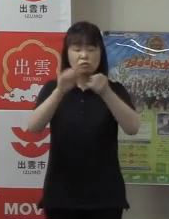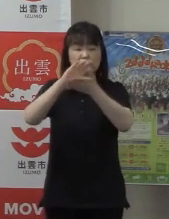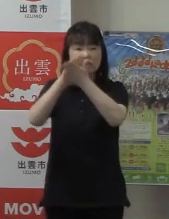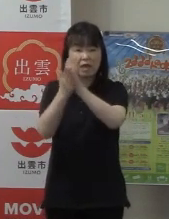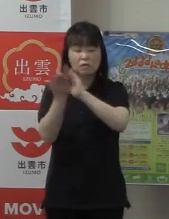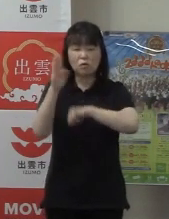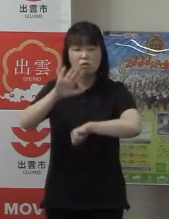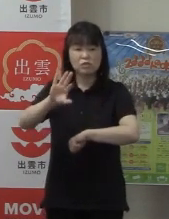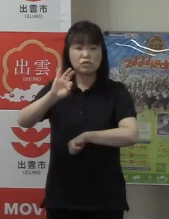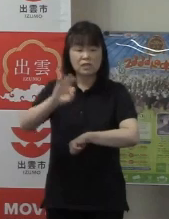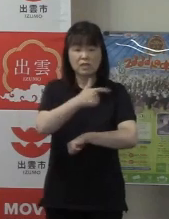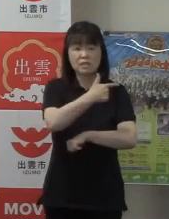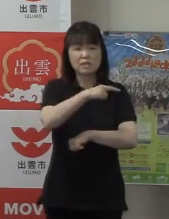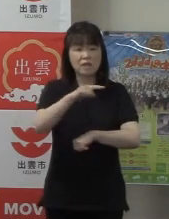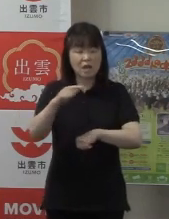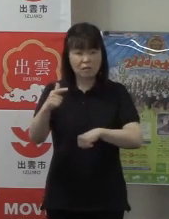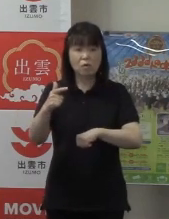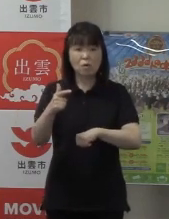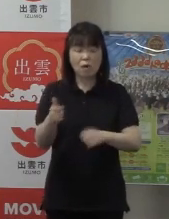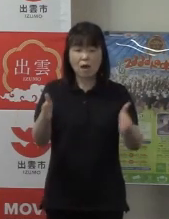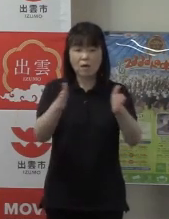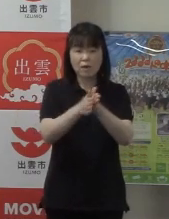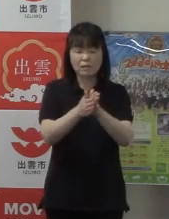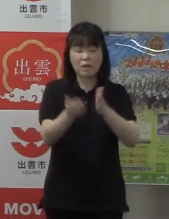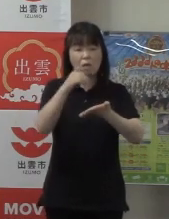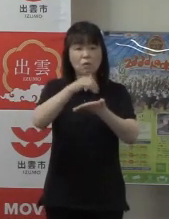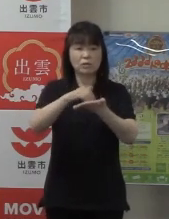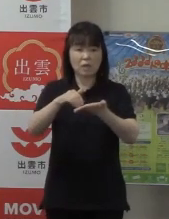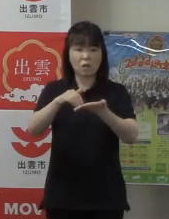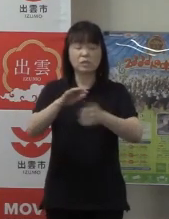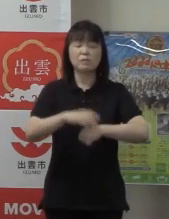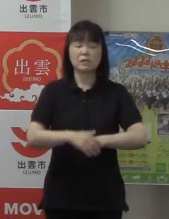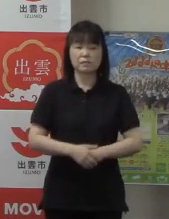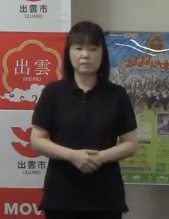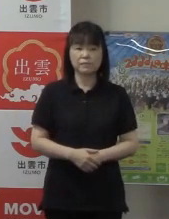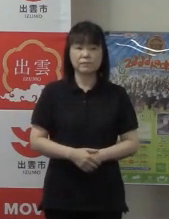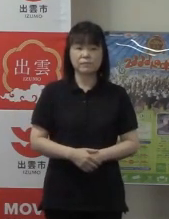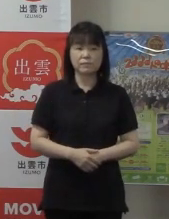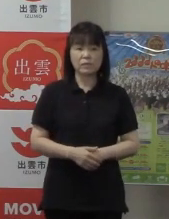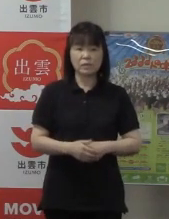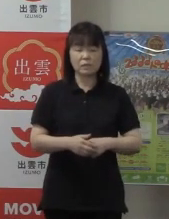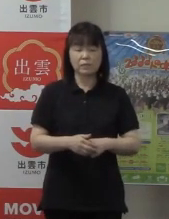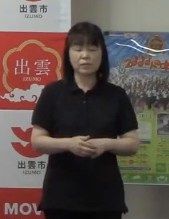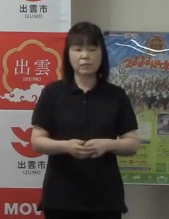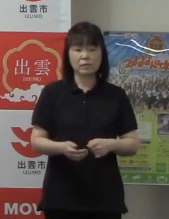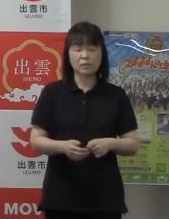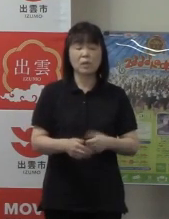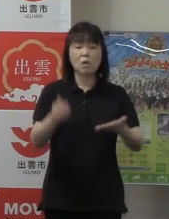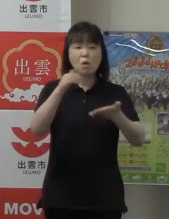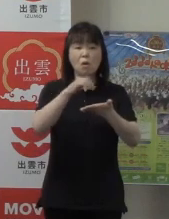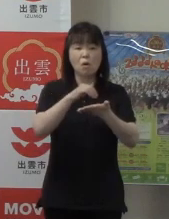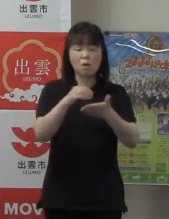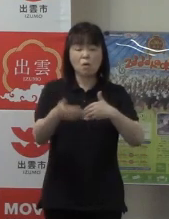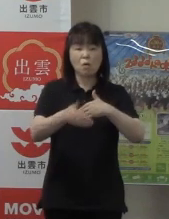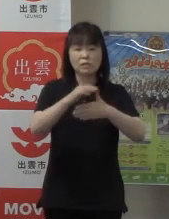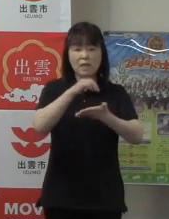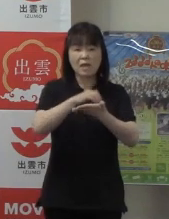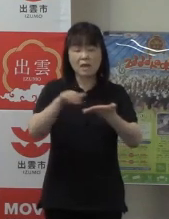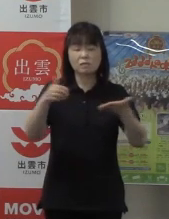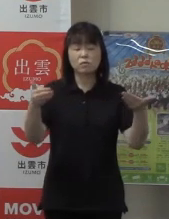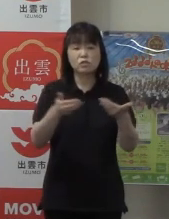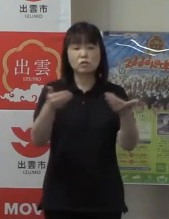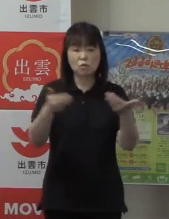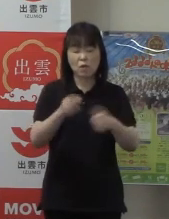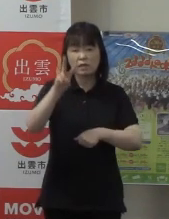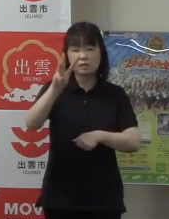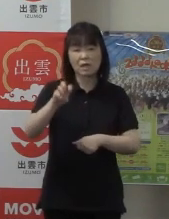を中心に所要額を補正するものであります。補正事業数が33事業うち一